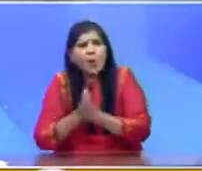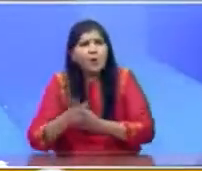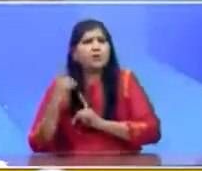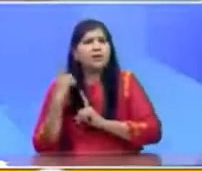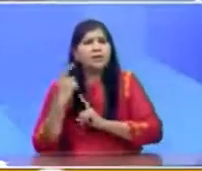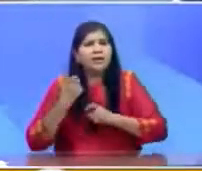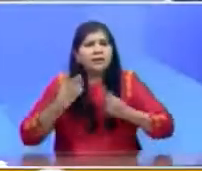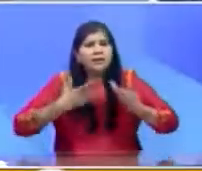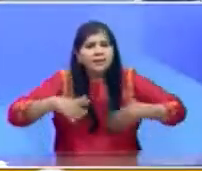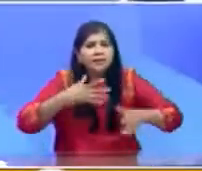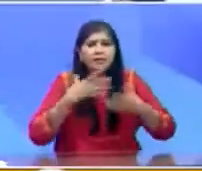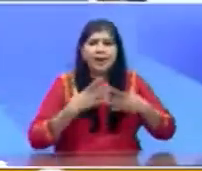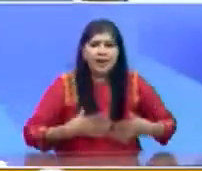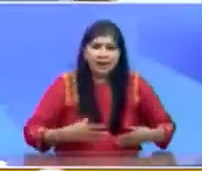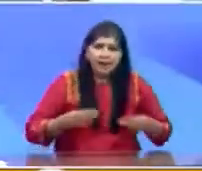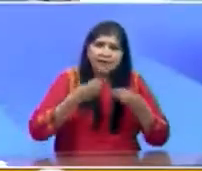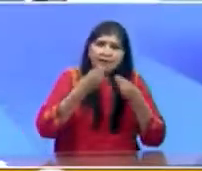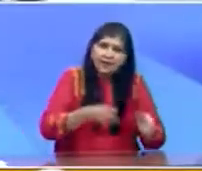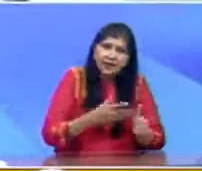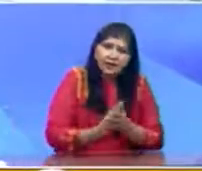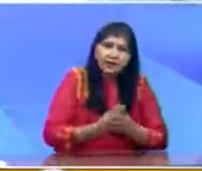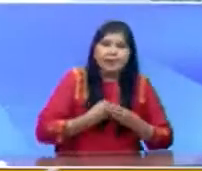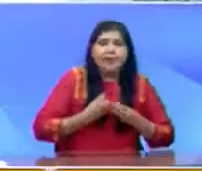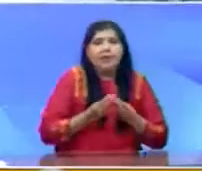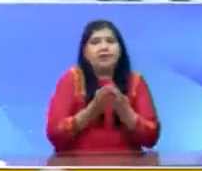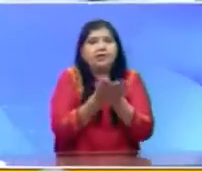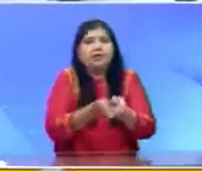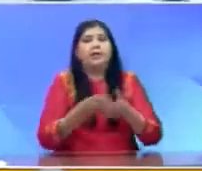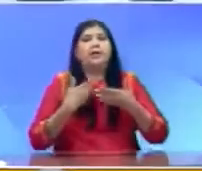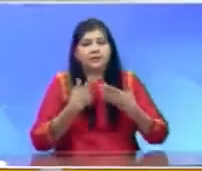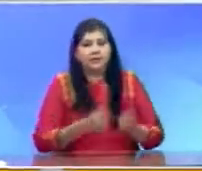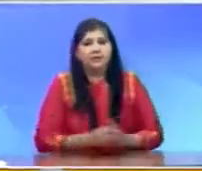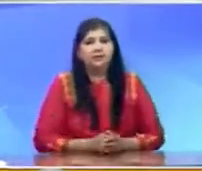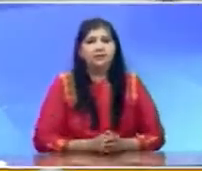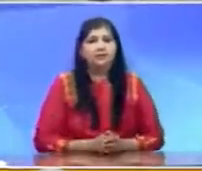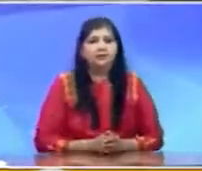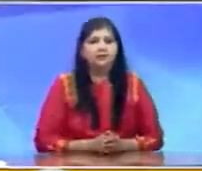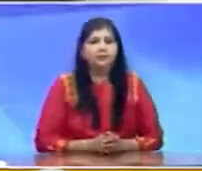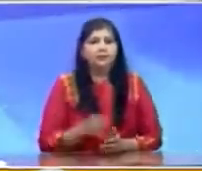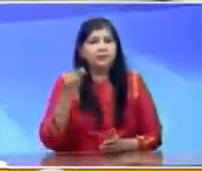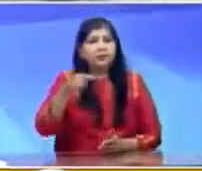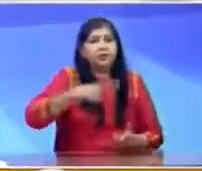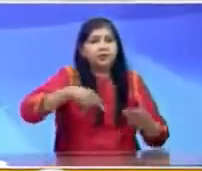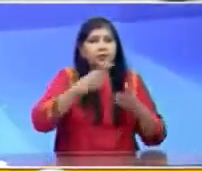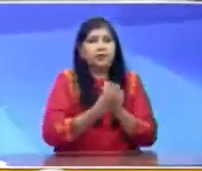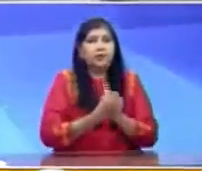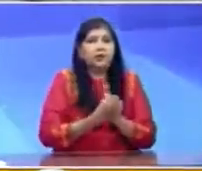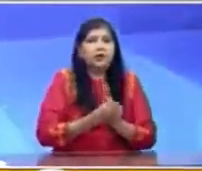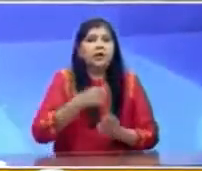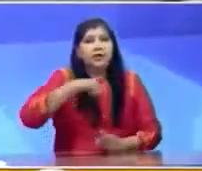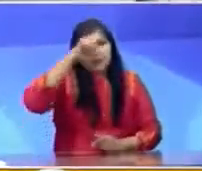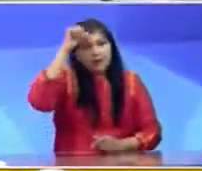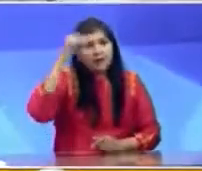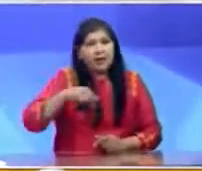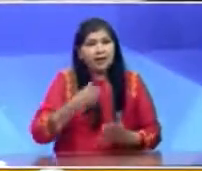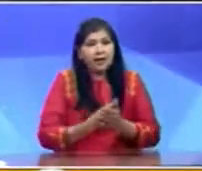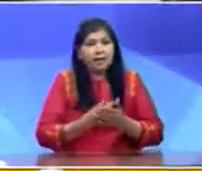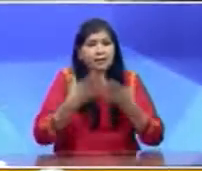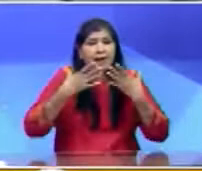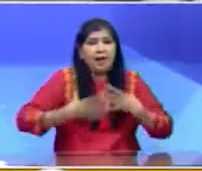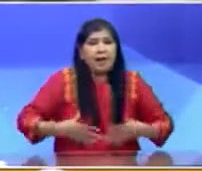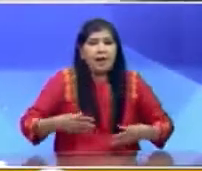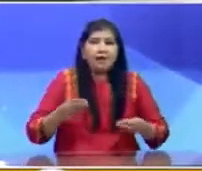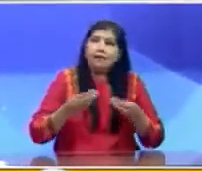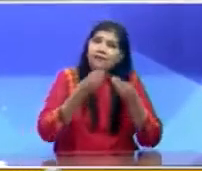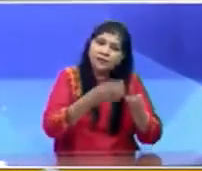को अपनी विनम्र श्रद्धांजलि अर्पित करता हूं, जिन्होंने देश के लिए अपना सर्वस्व